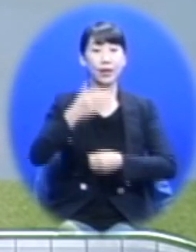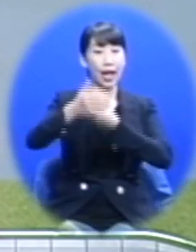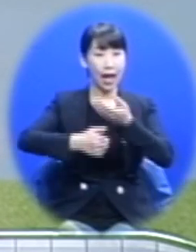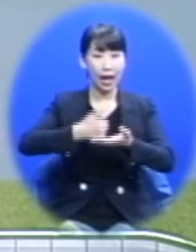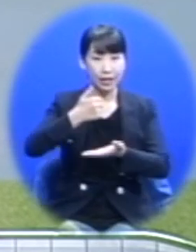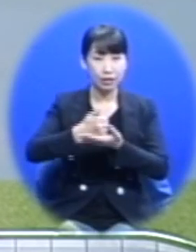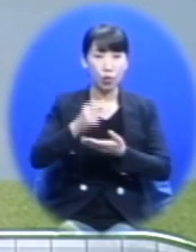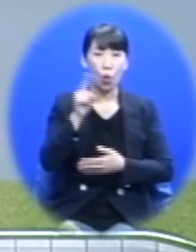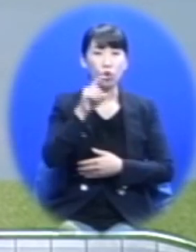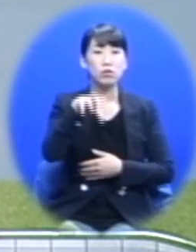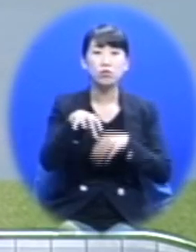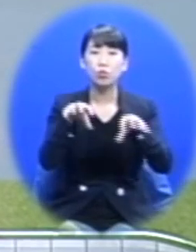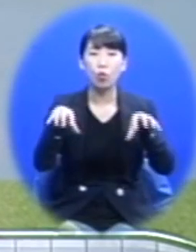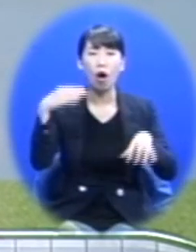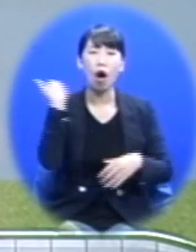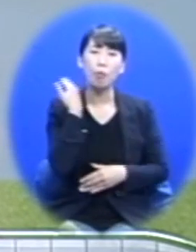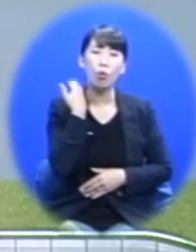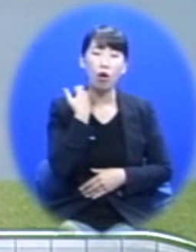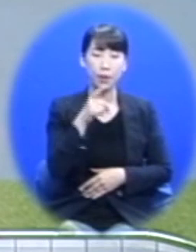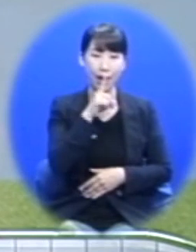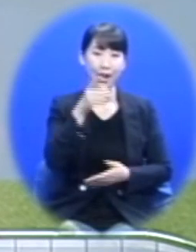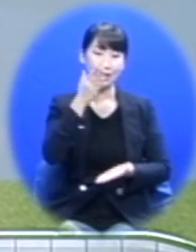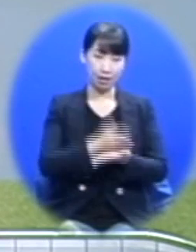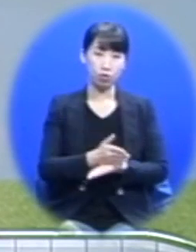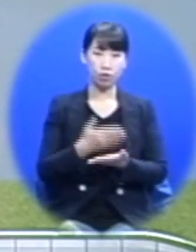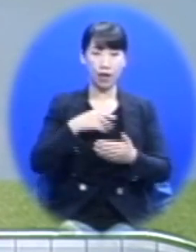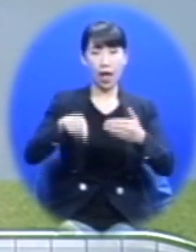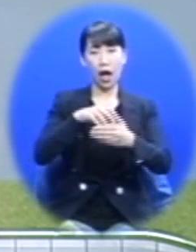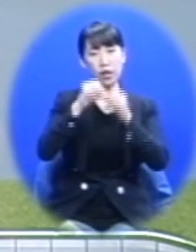하나님은 도대체 어디 계시지? 내 안에 역사하고 계시구나.